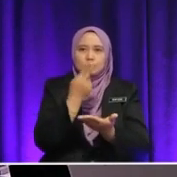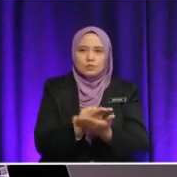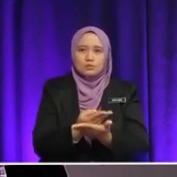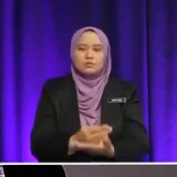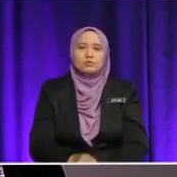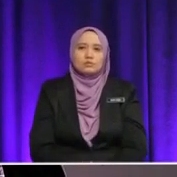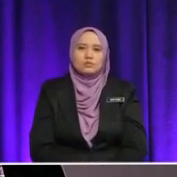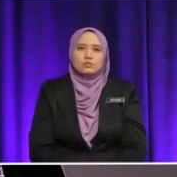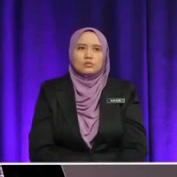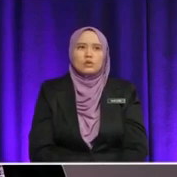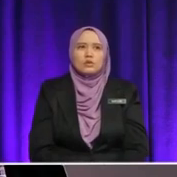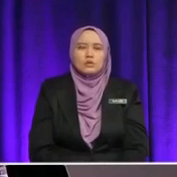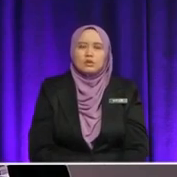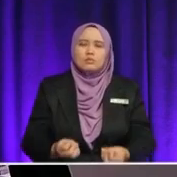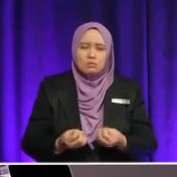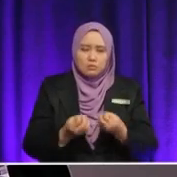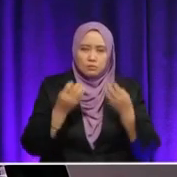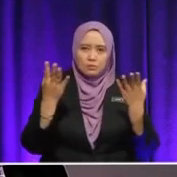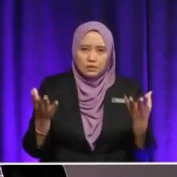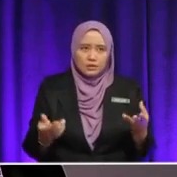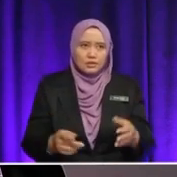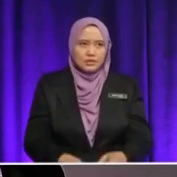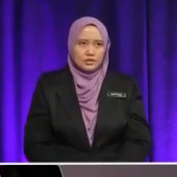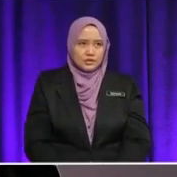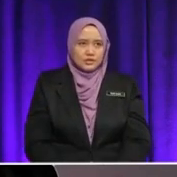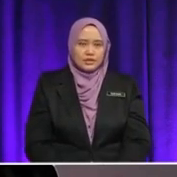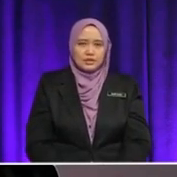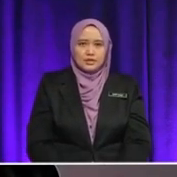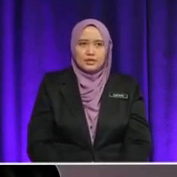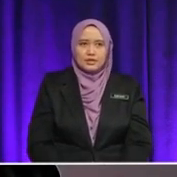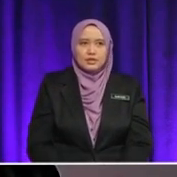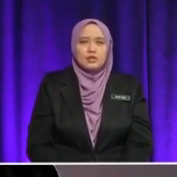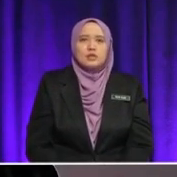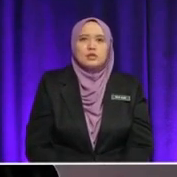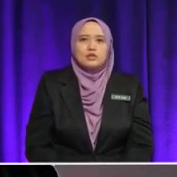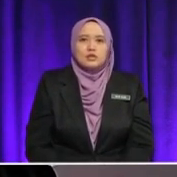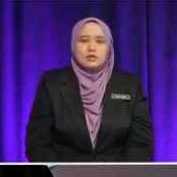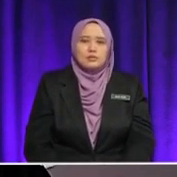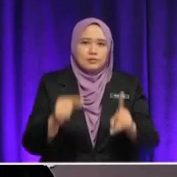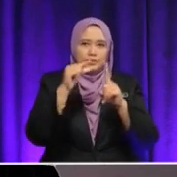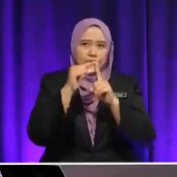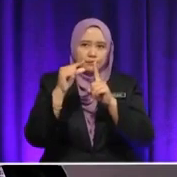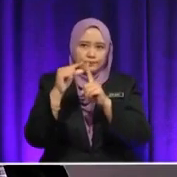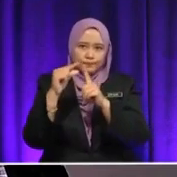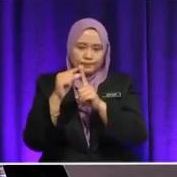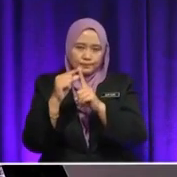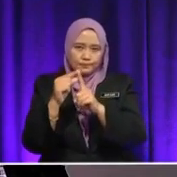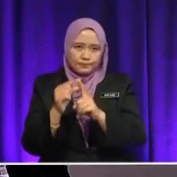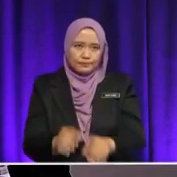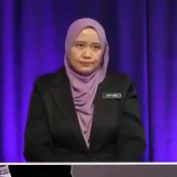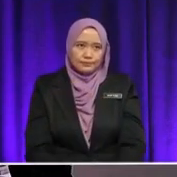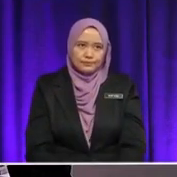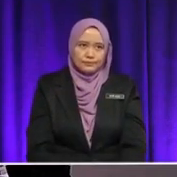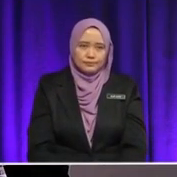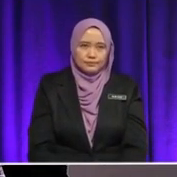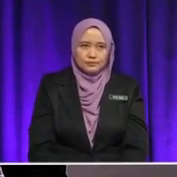banyak perkataan jadi kita kenal ringkaskan selepas kita belajar kandungan kita ringkaskan lebih bagi kronologi